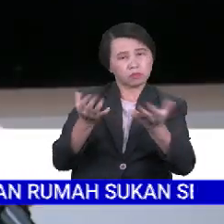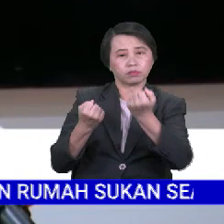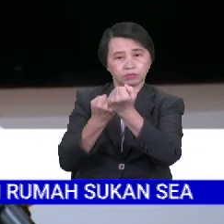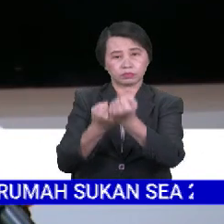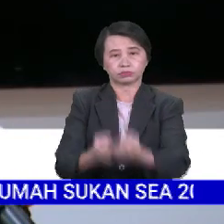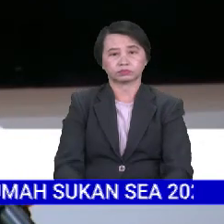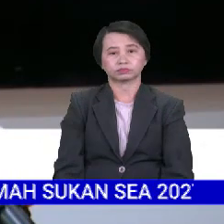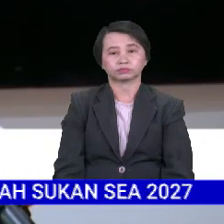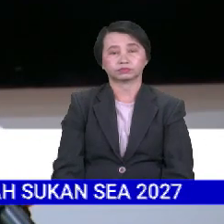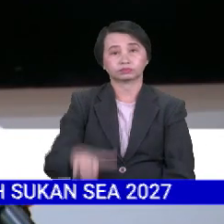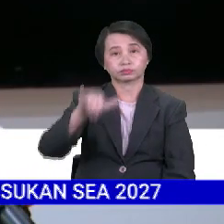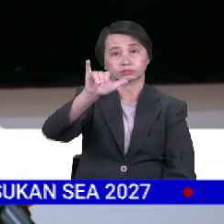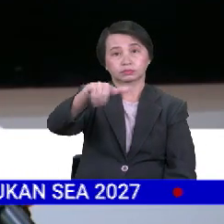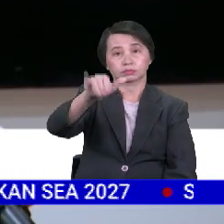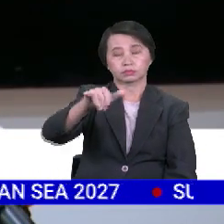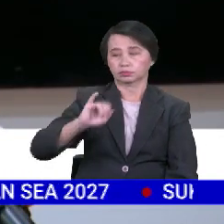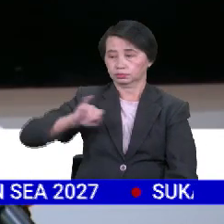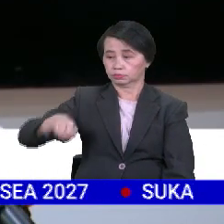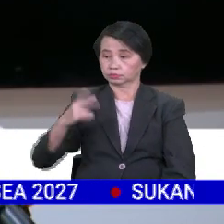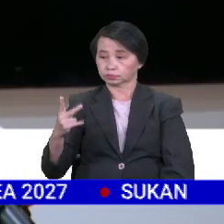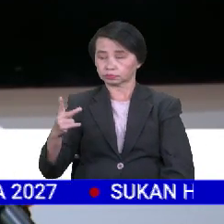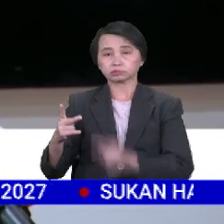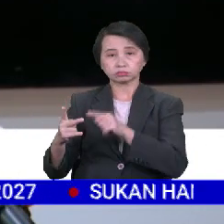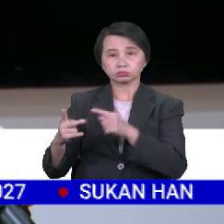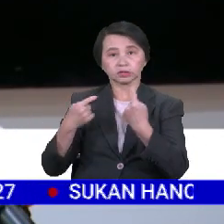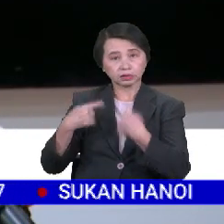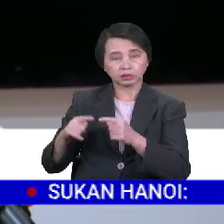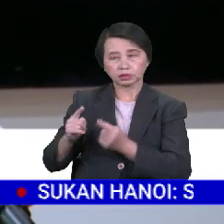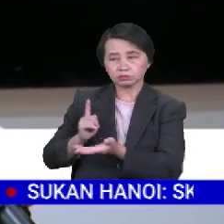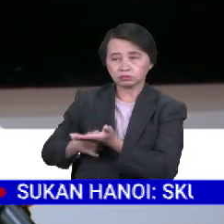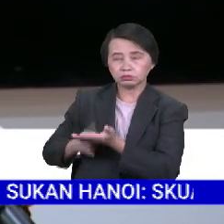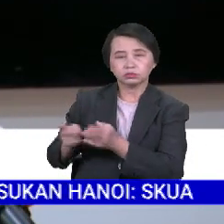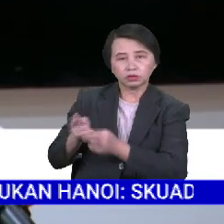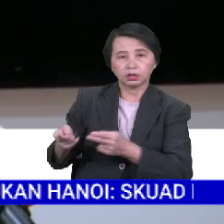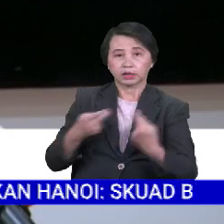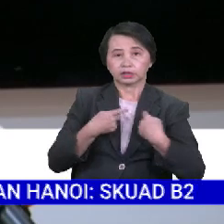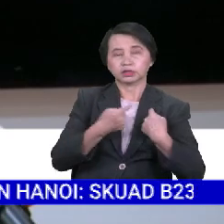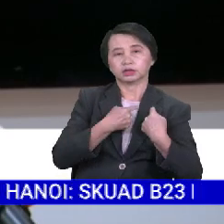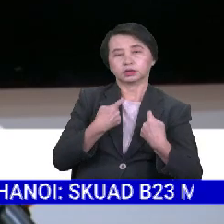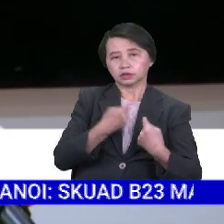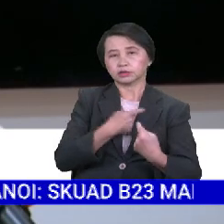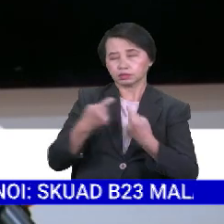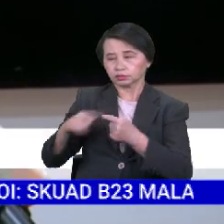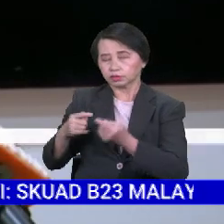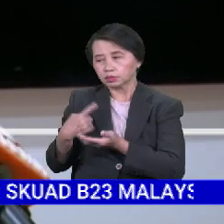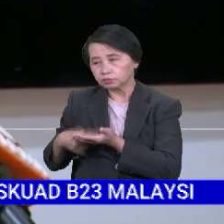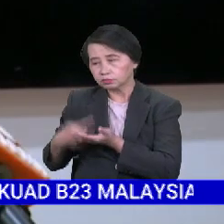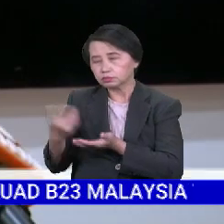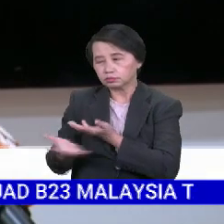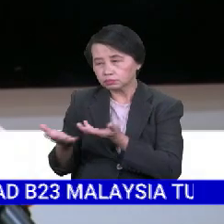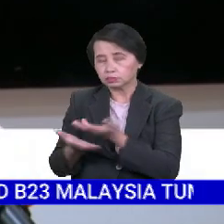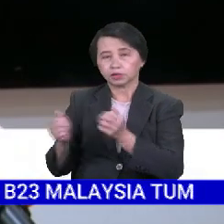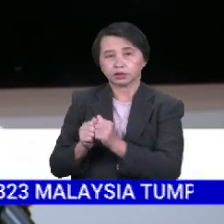ini jawatankuasa tengah usaha. Kita sedang berbincang dengan PBT,